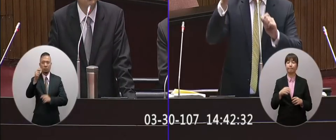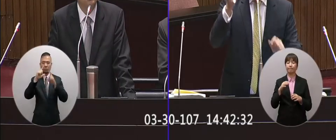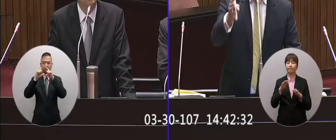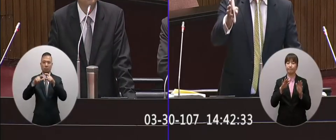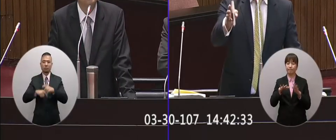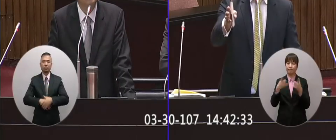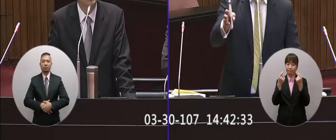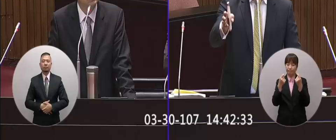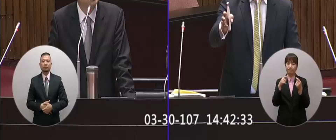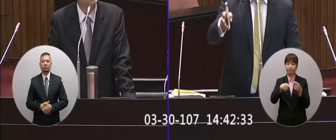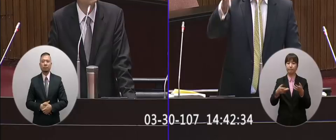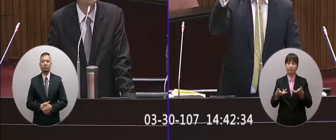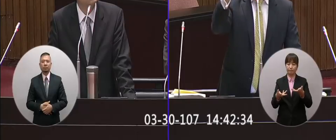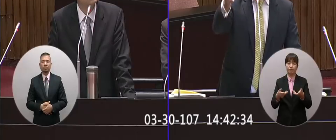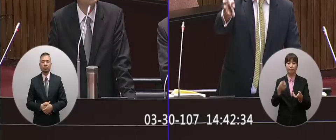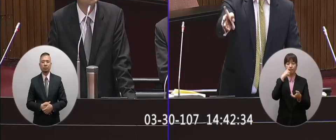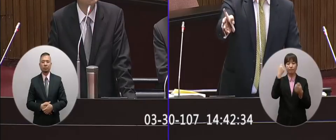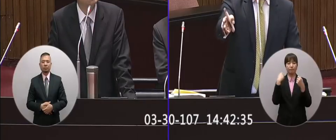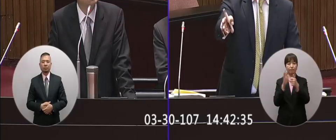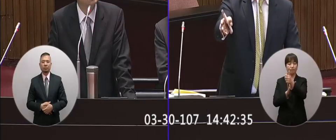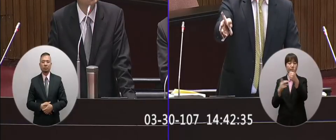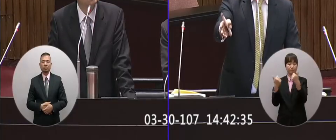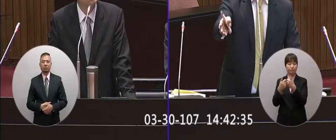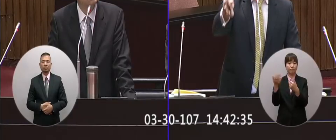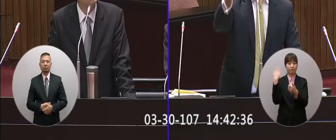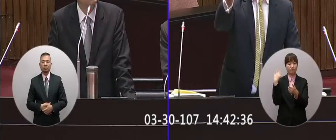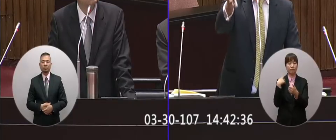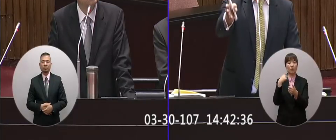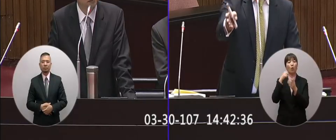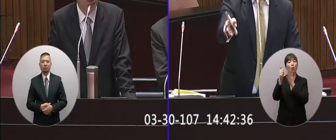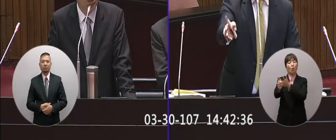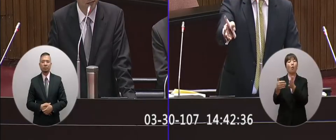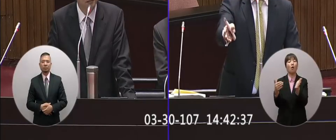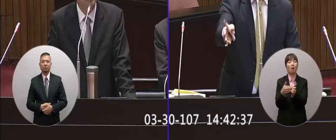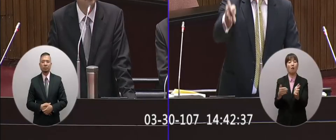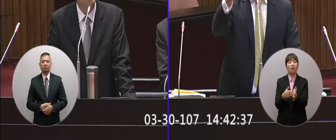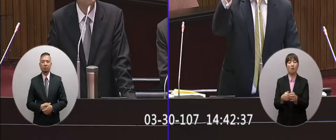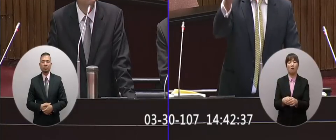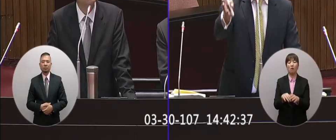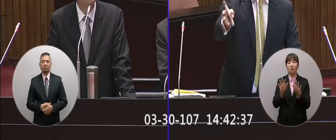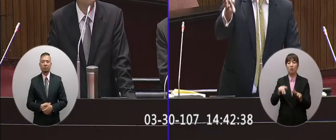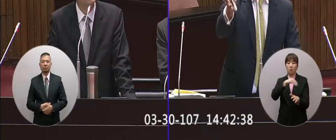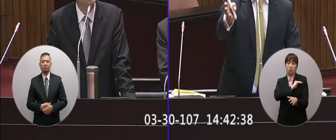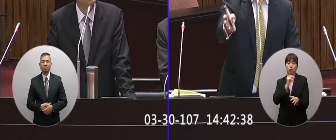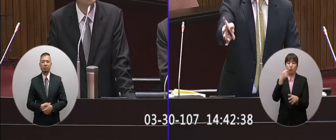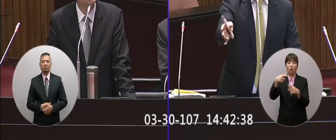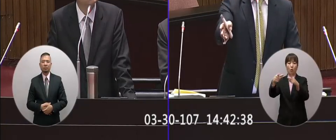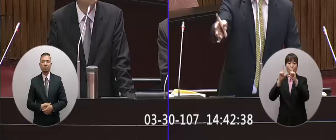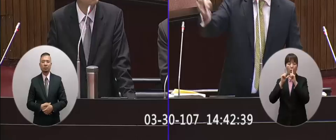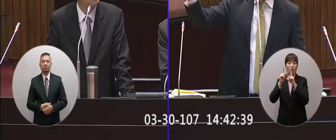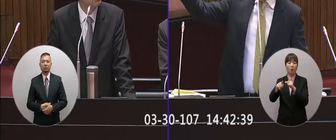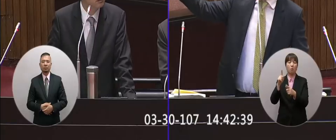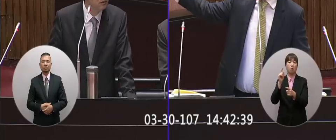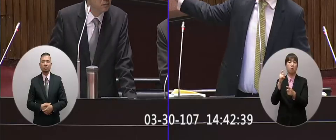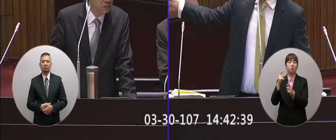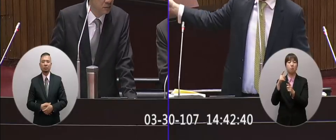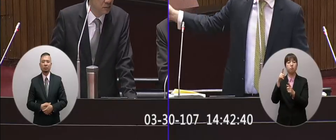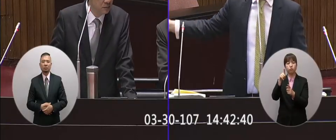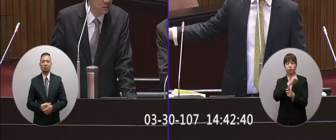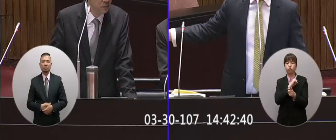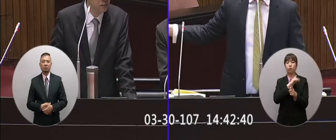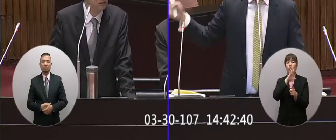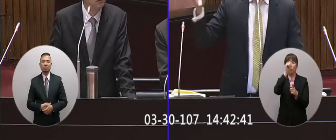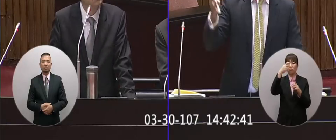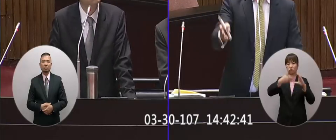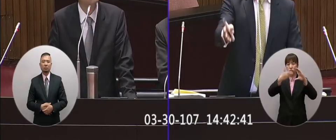思哦，一样的问题。 对， 我在司法法制委员会，我已经问过邱部长，邱部长怎么凹的？院长您也可